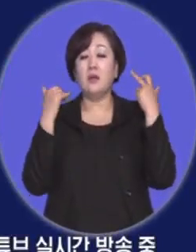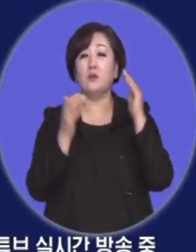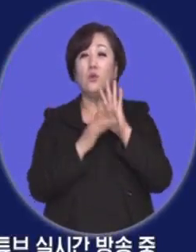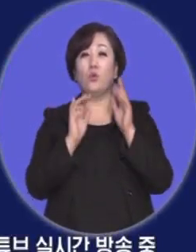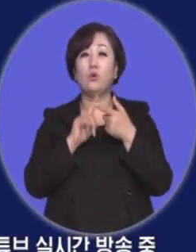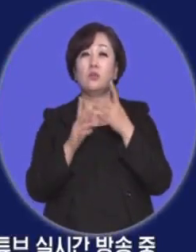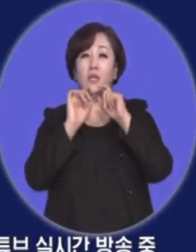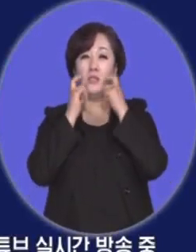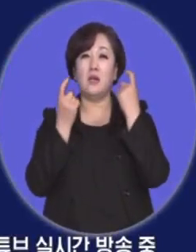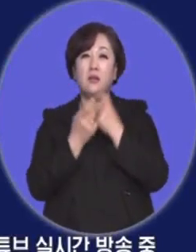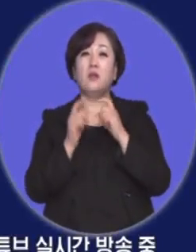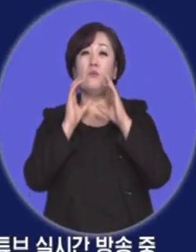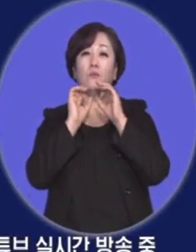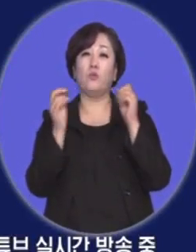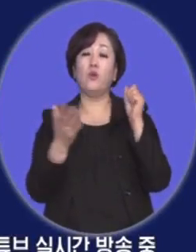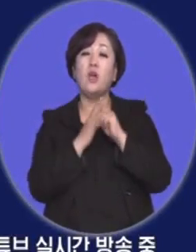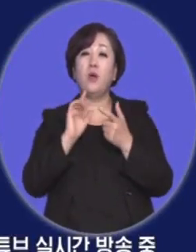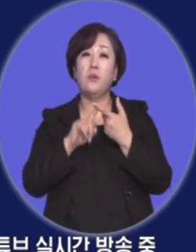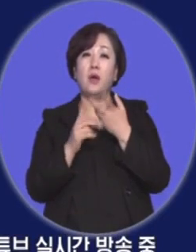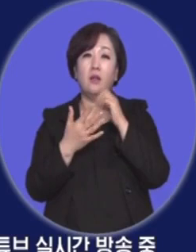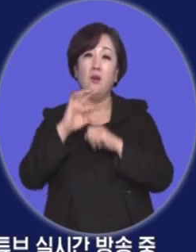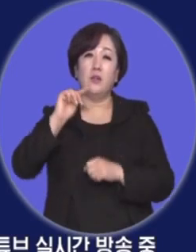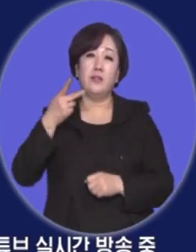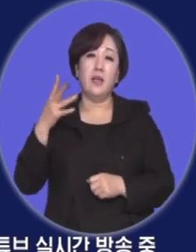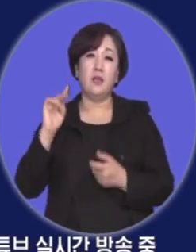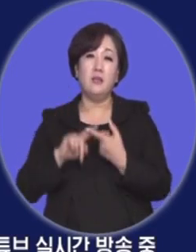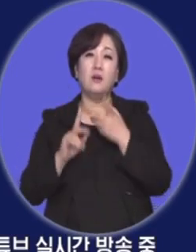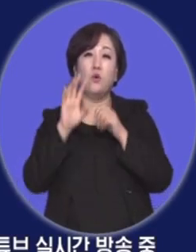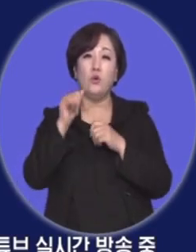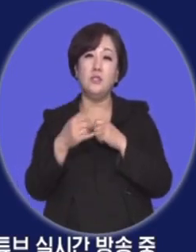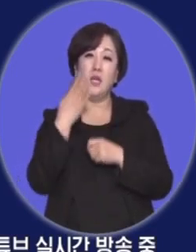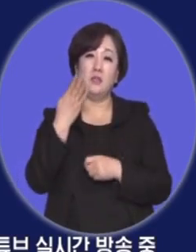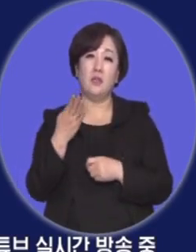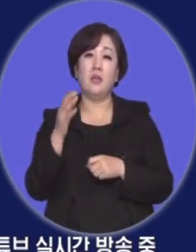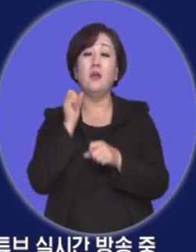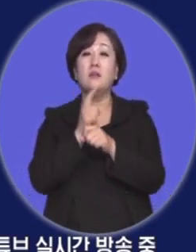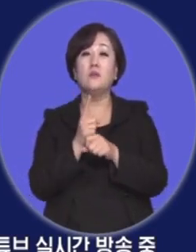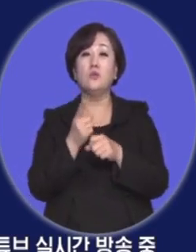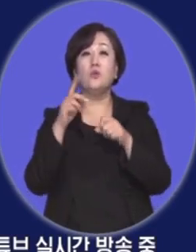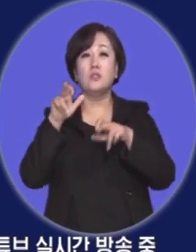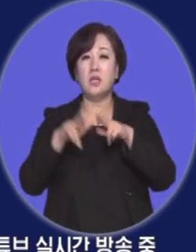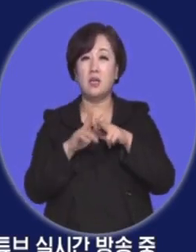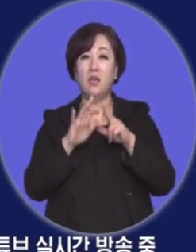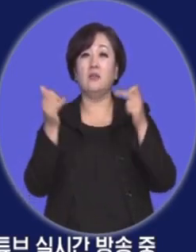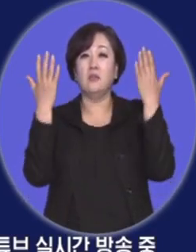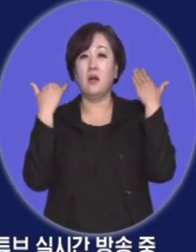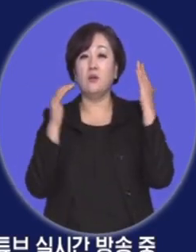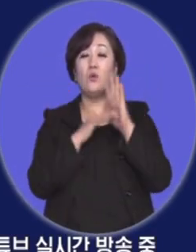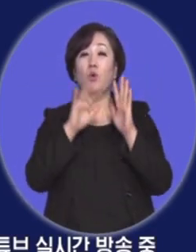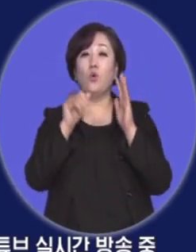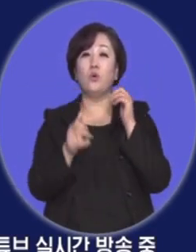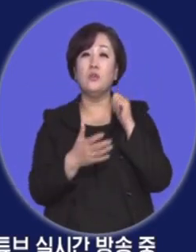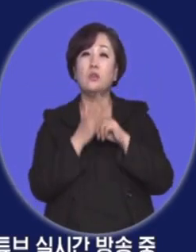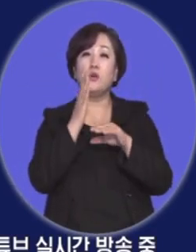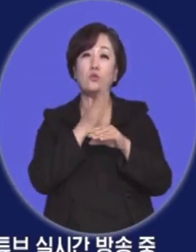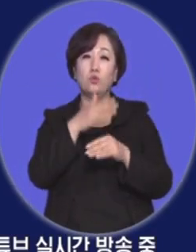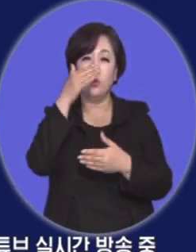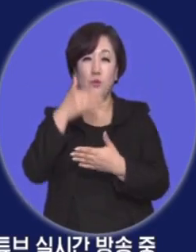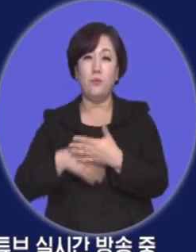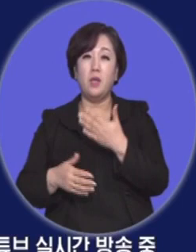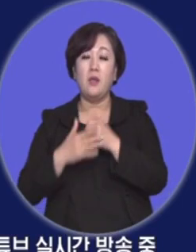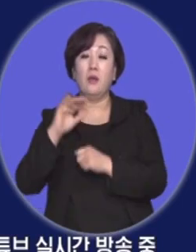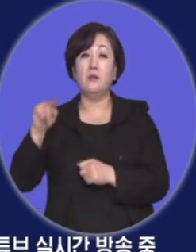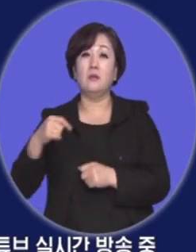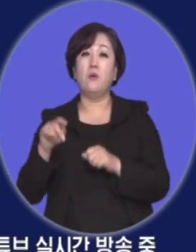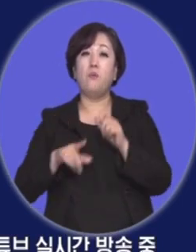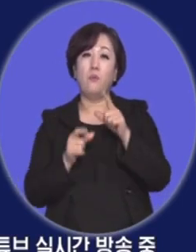립인 북구의 매아리 학교와 태학교 등 네개의 특수학교가 있습니다 중구에 있는 해인 학교를 제외하면